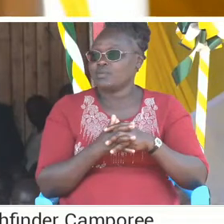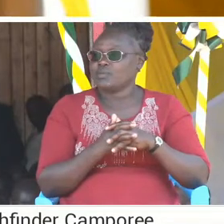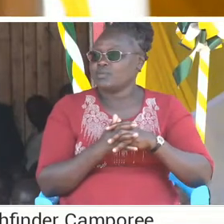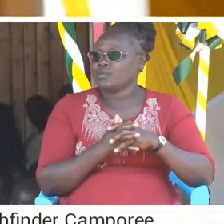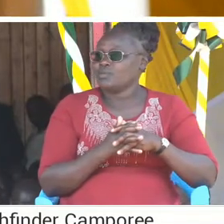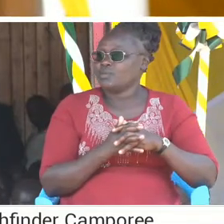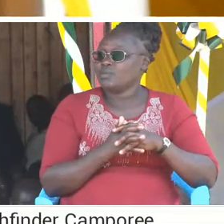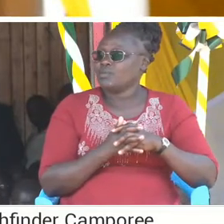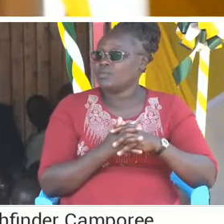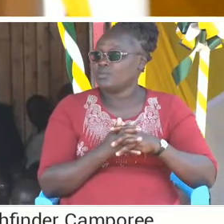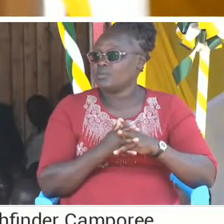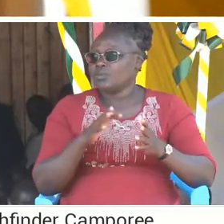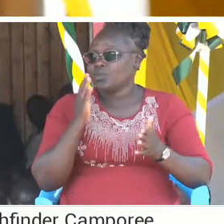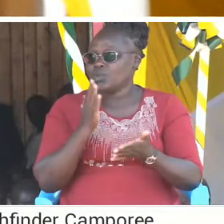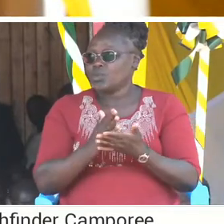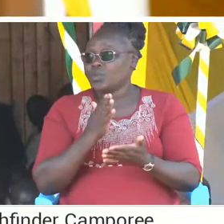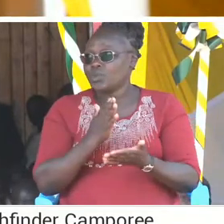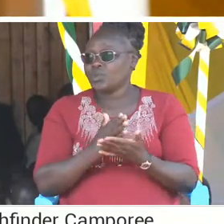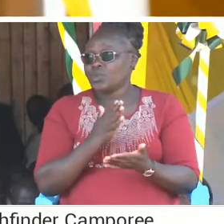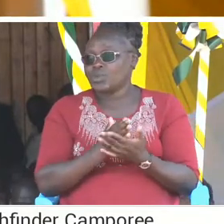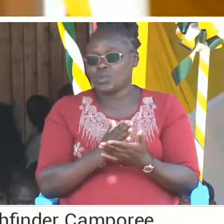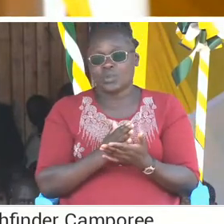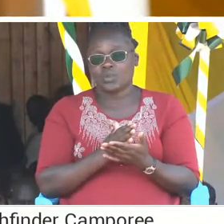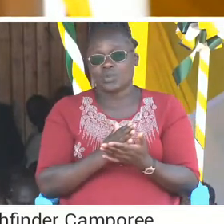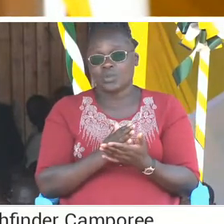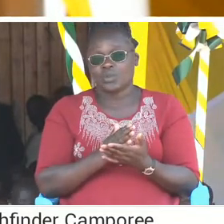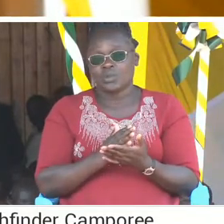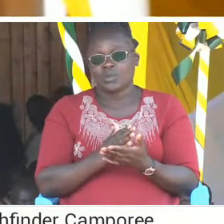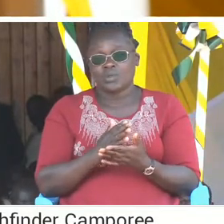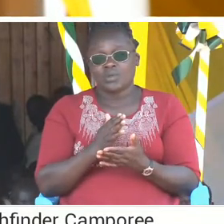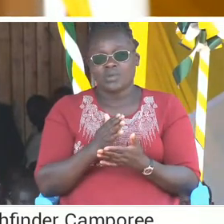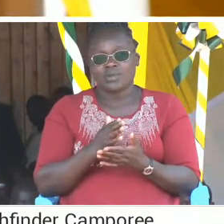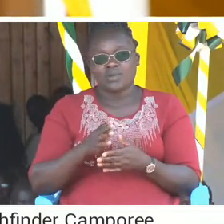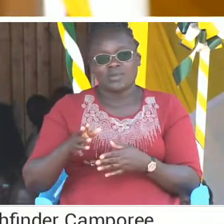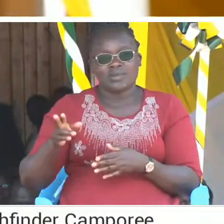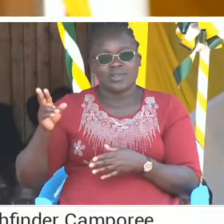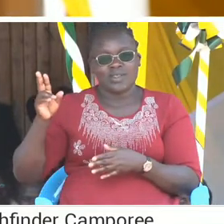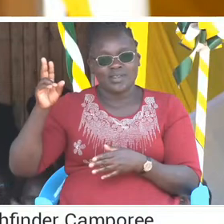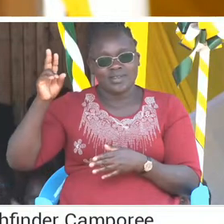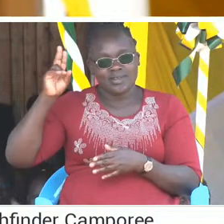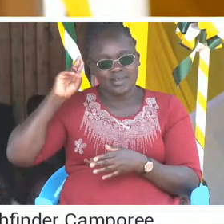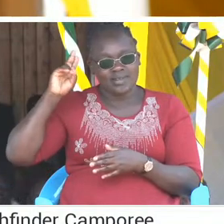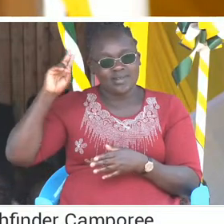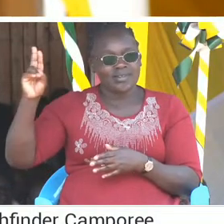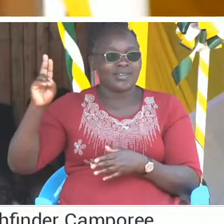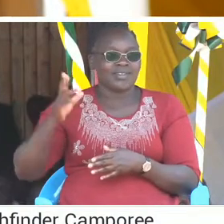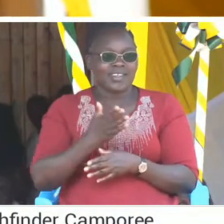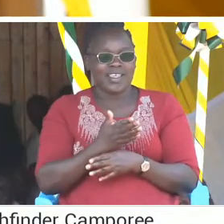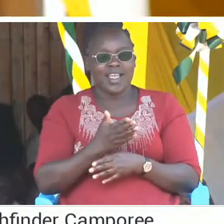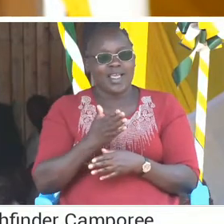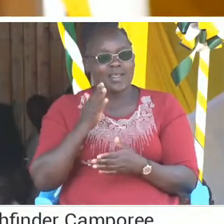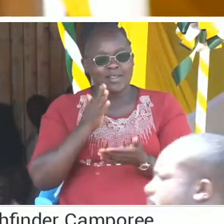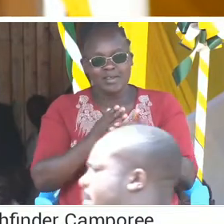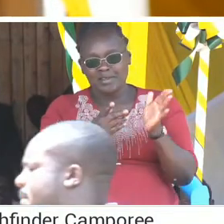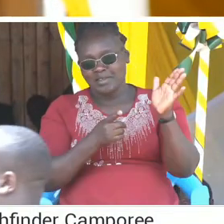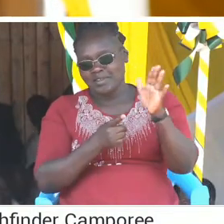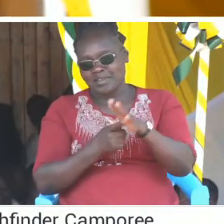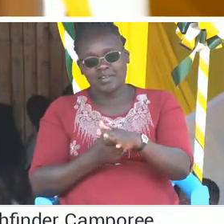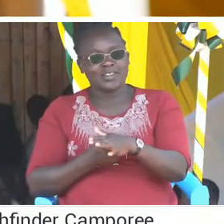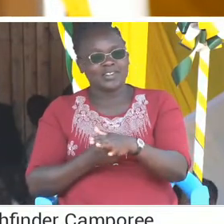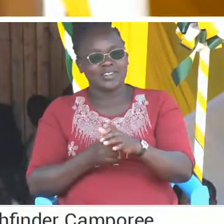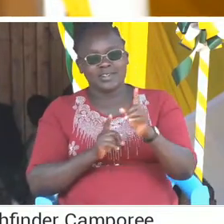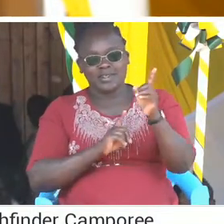Kusema kweli ile gwaride ilikuwa hapa siku ya leo inaonesha usafiri wa mbinguni ambao umetengenezeka